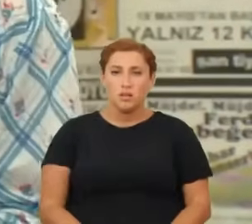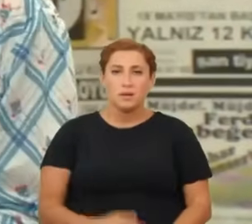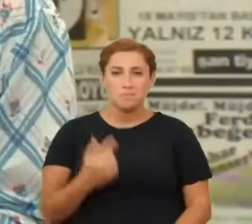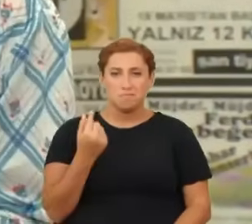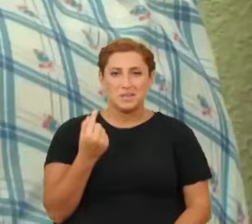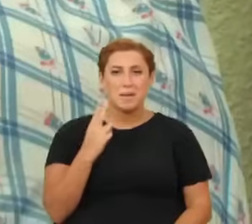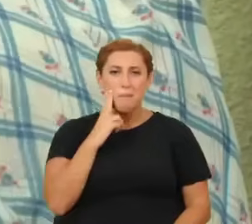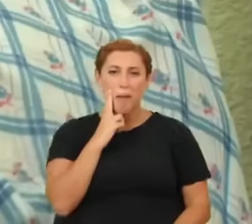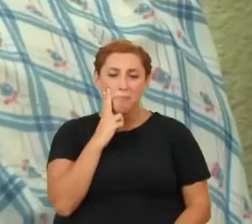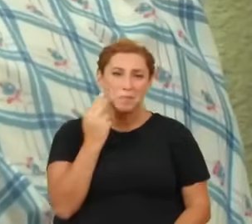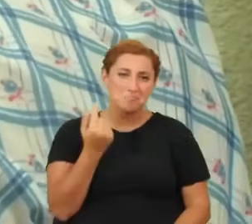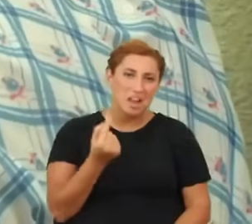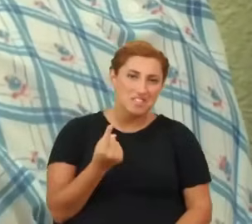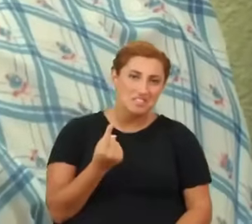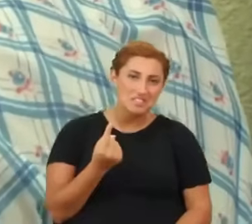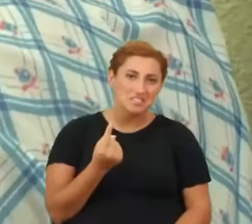Biraz pembe biraz.